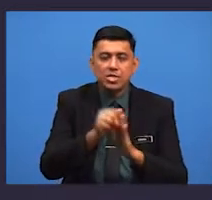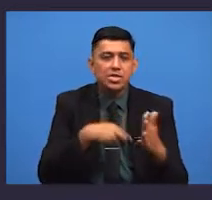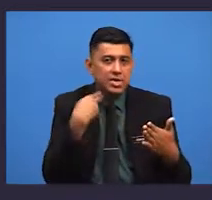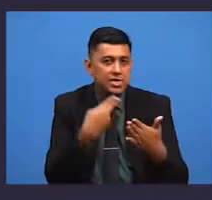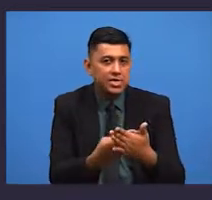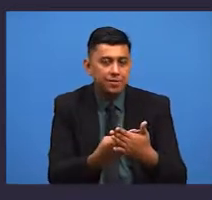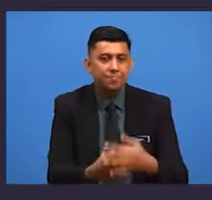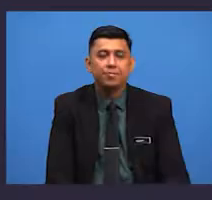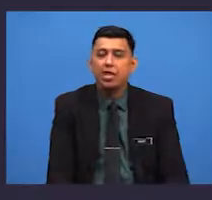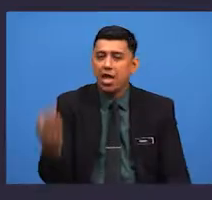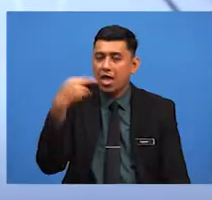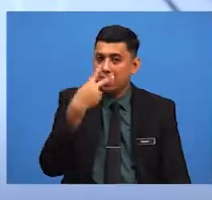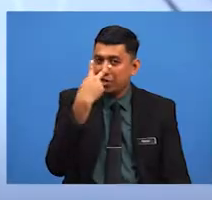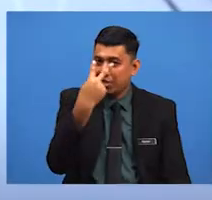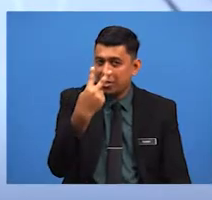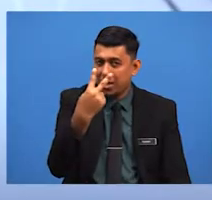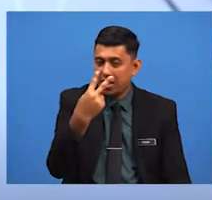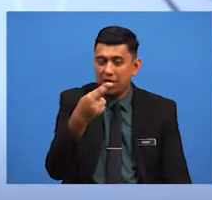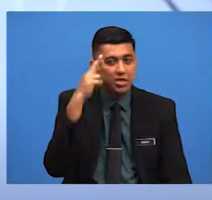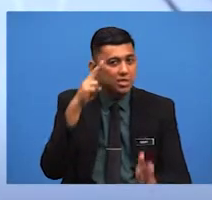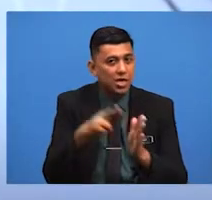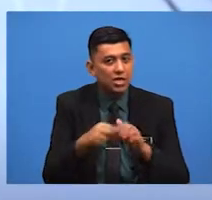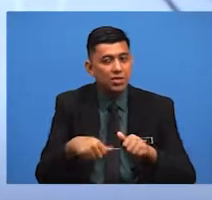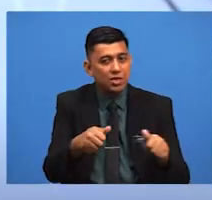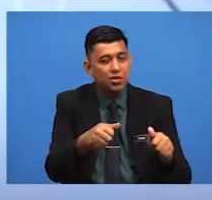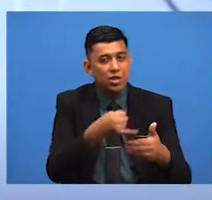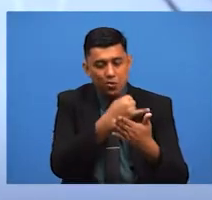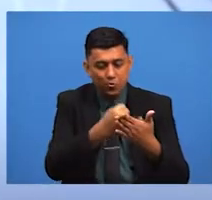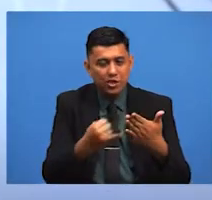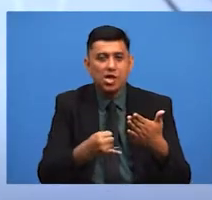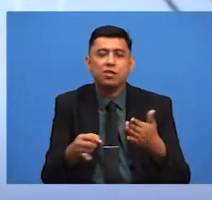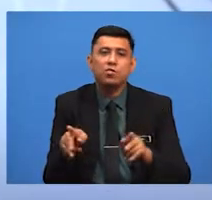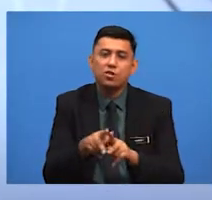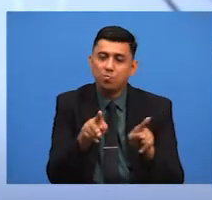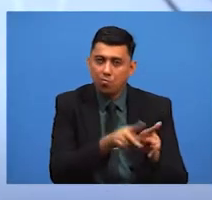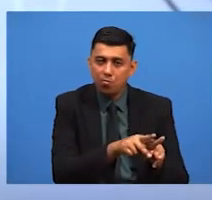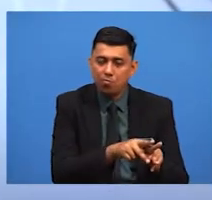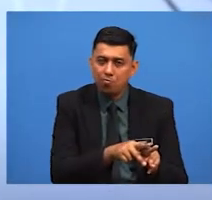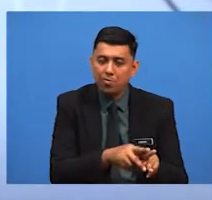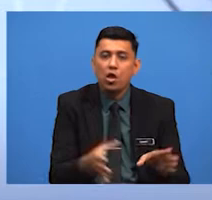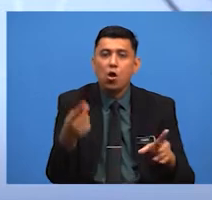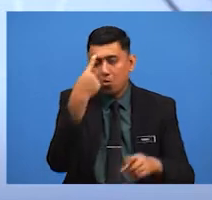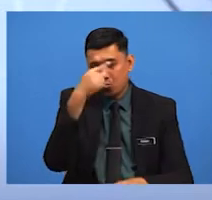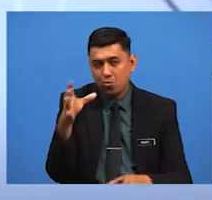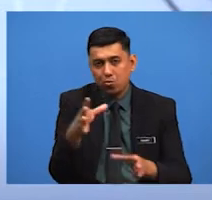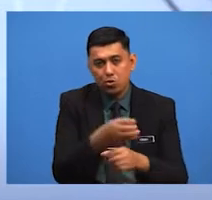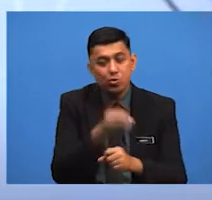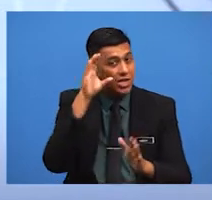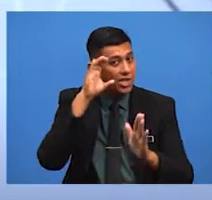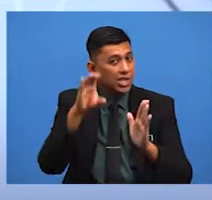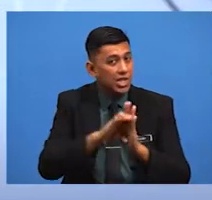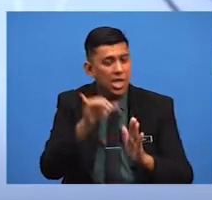perkataan sehingga. Mari kita lihat carta alir yang dilukis pula untuk